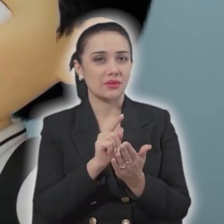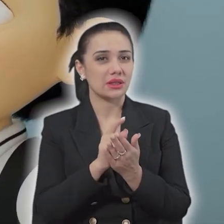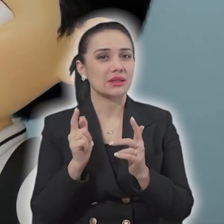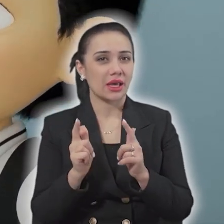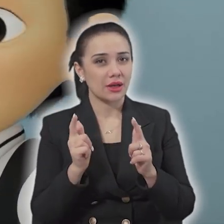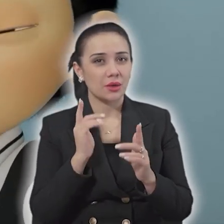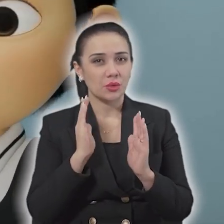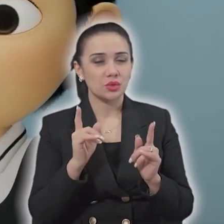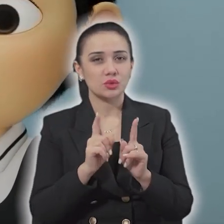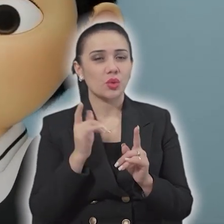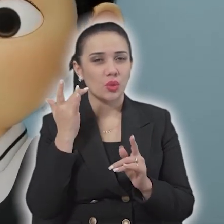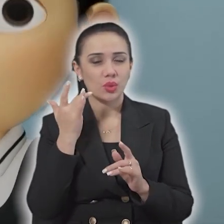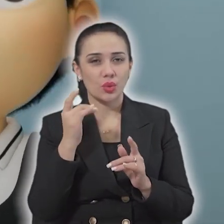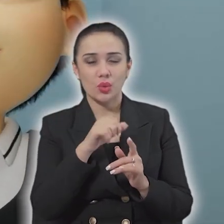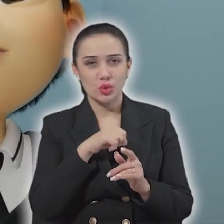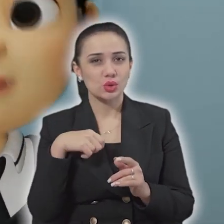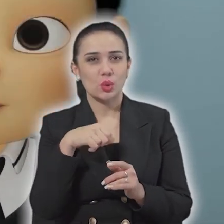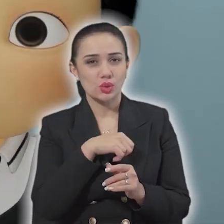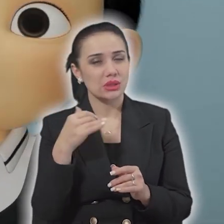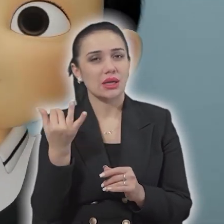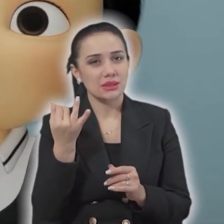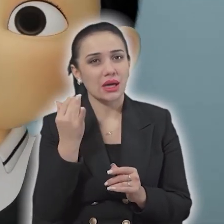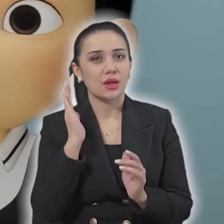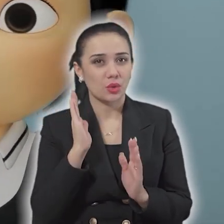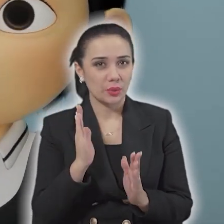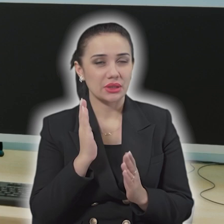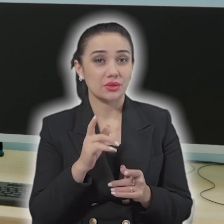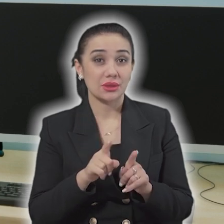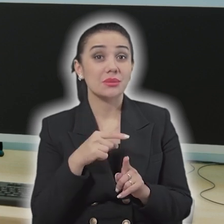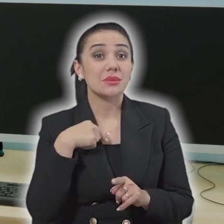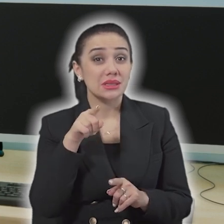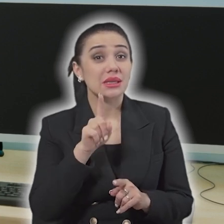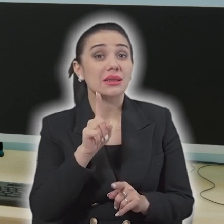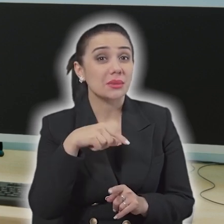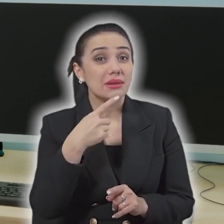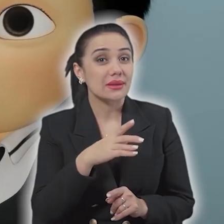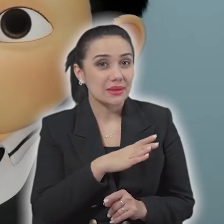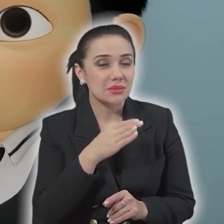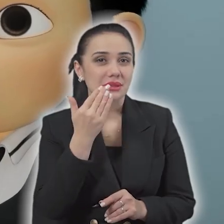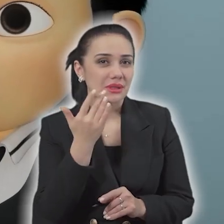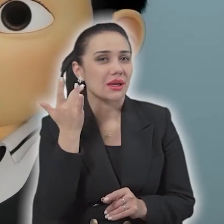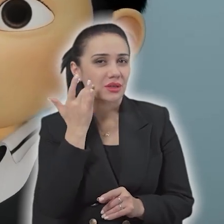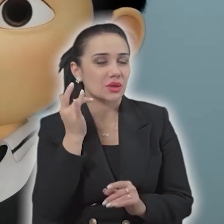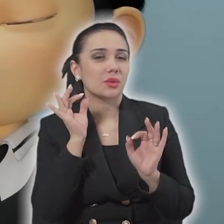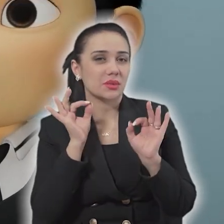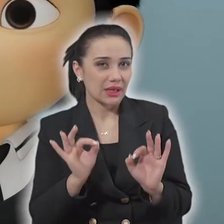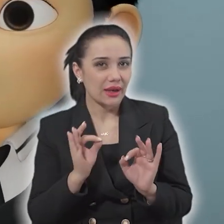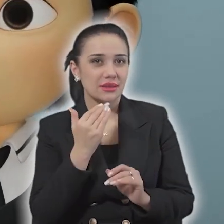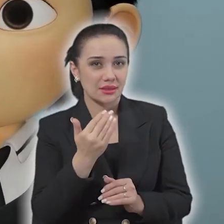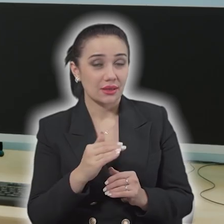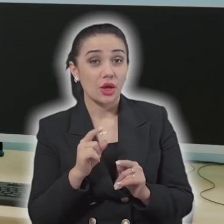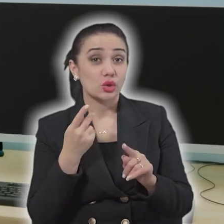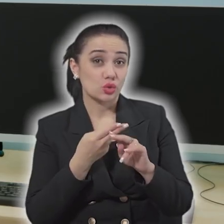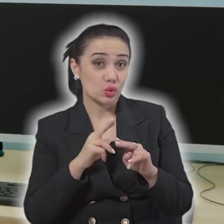vazifasini tayyorlab qo'ysang, darslar o'z-o'zidan qiziqarli bo'lib ketaverar ekan. Men senga nima degandim? Ha, sen har doimgidek